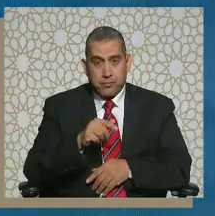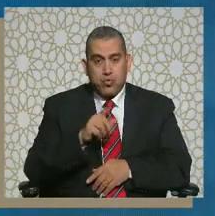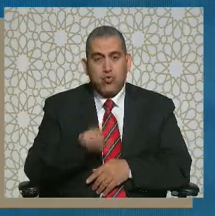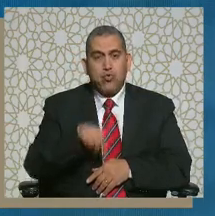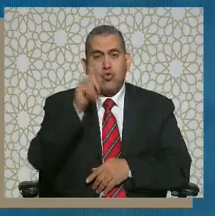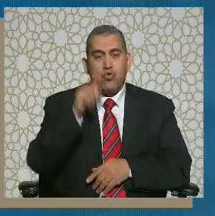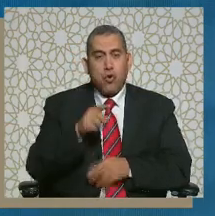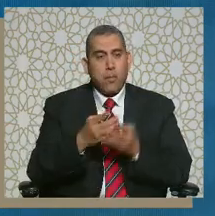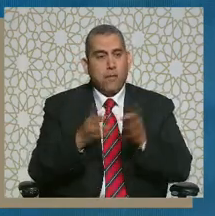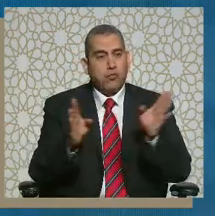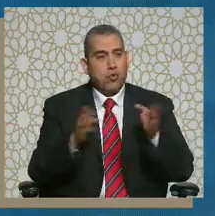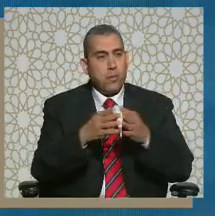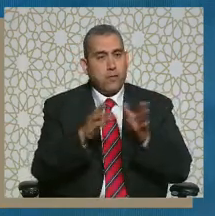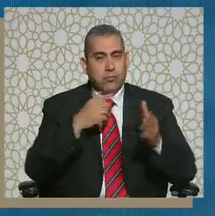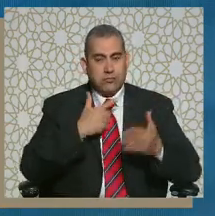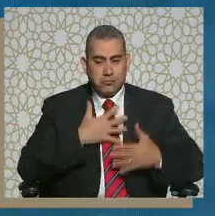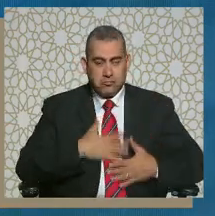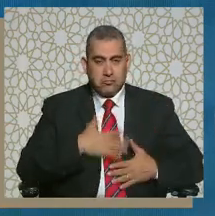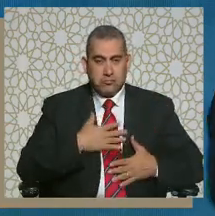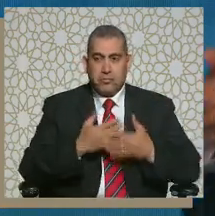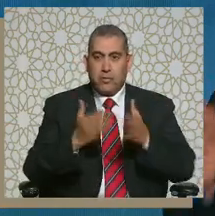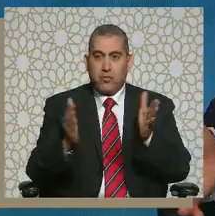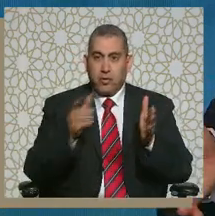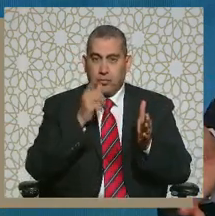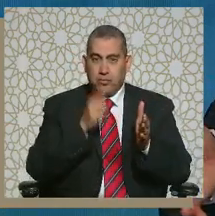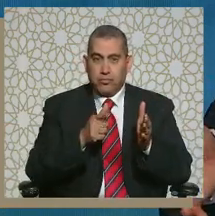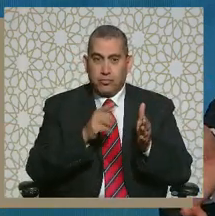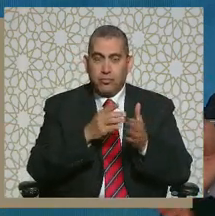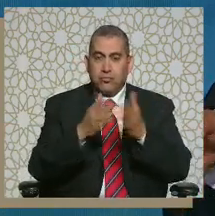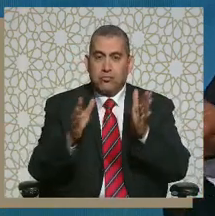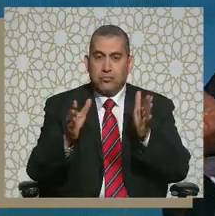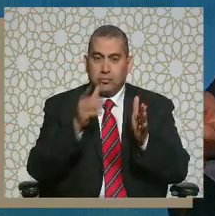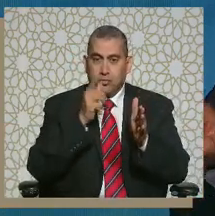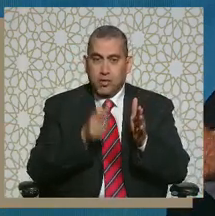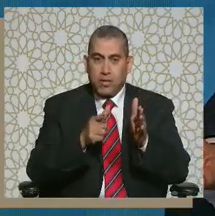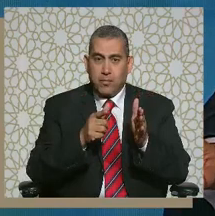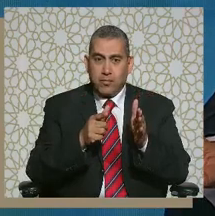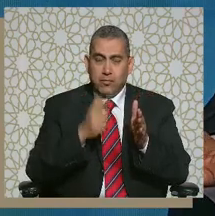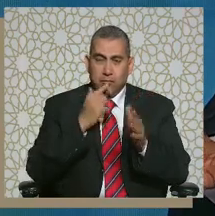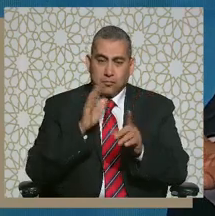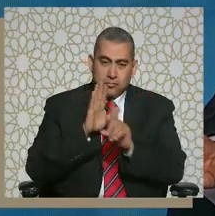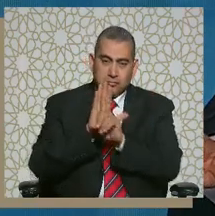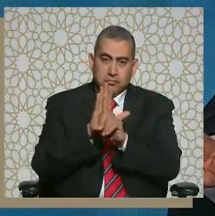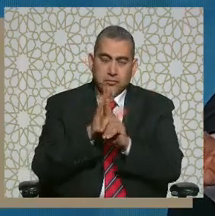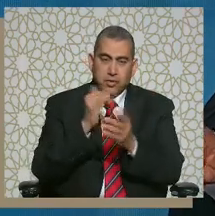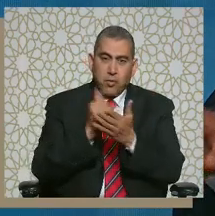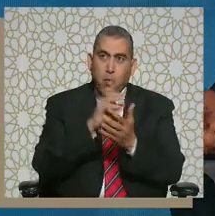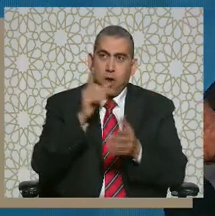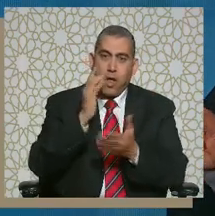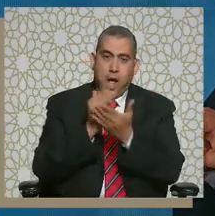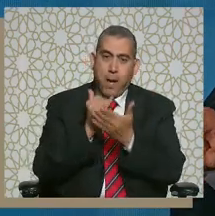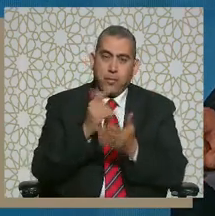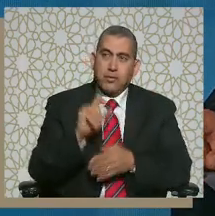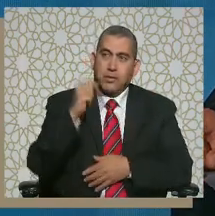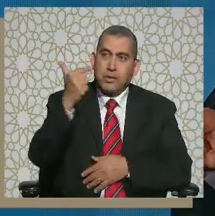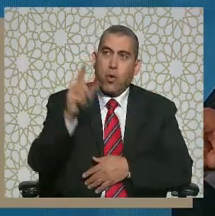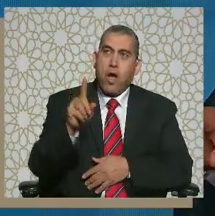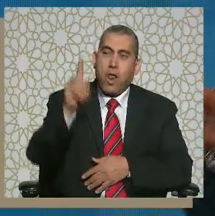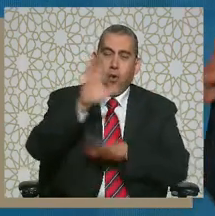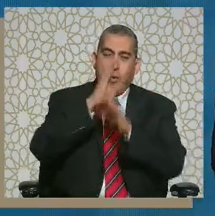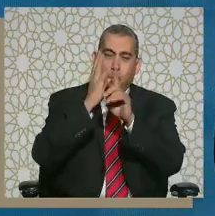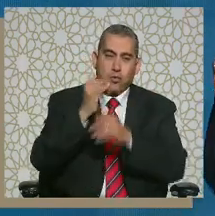كله مفتوح مفتوح على ايه مفتوح على عبد استند على واعتمد على مولاه وتوكل